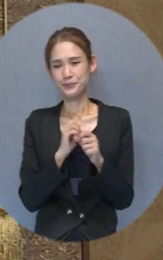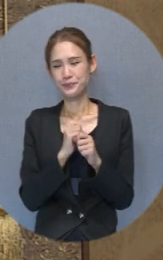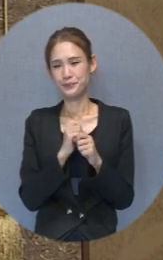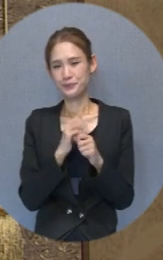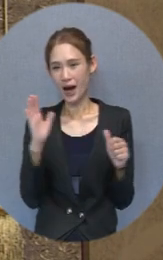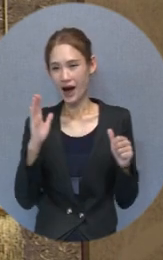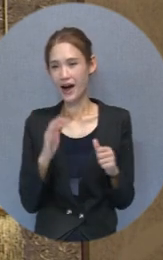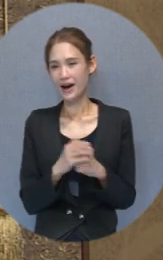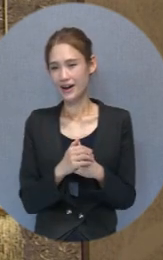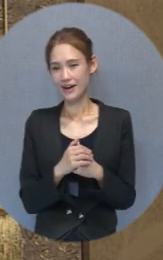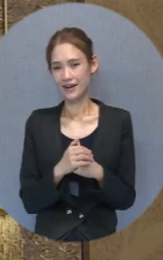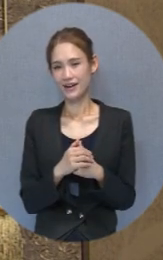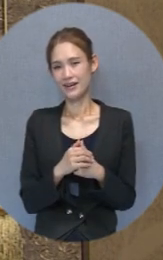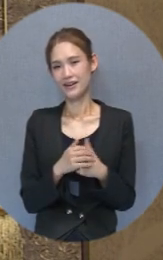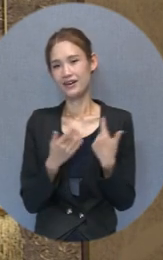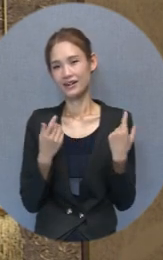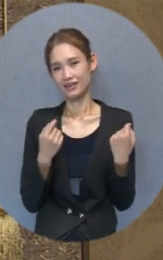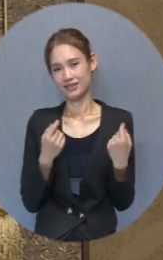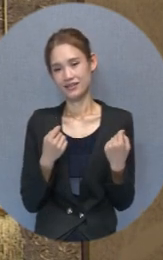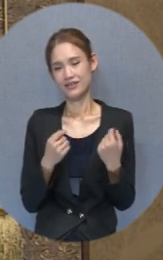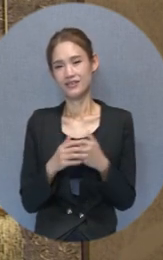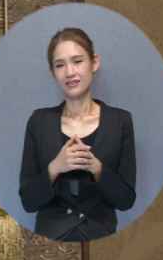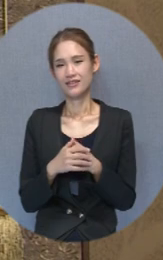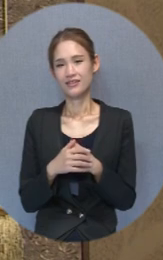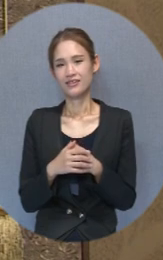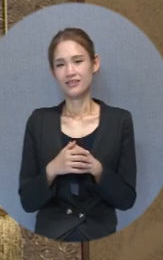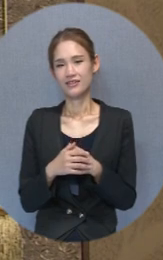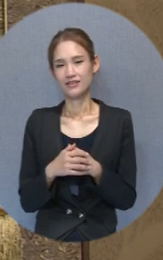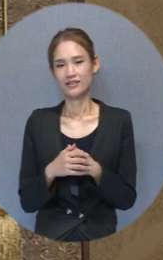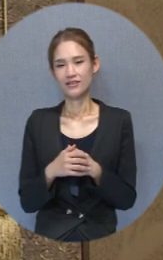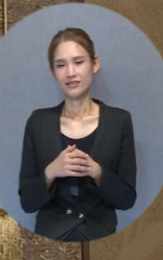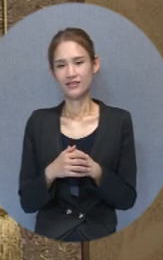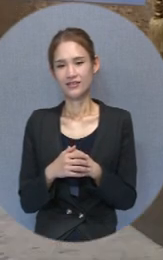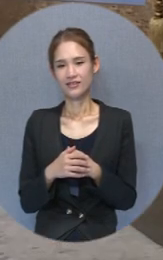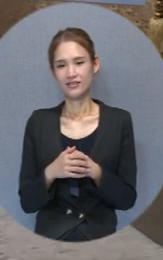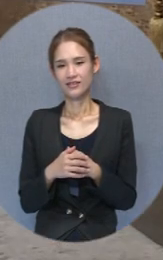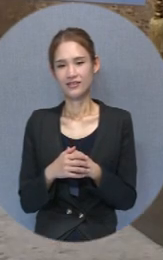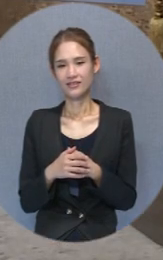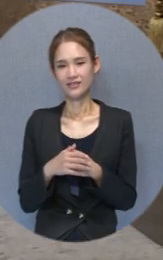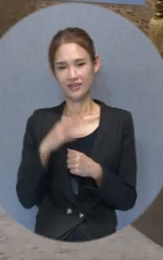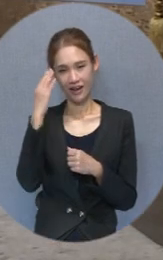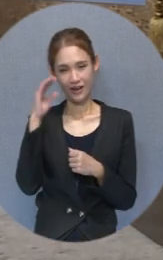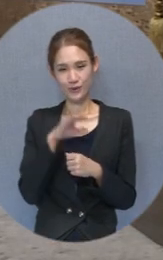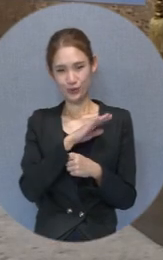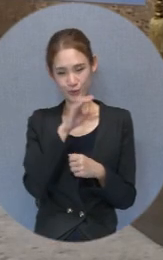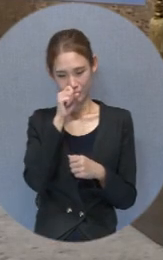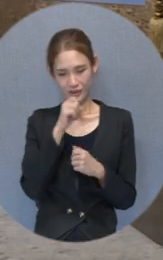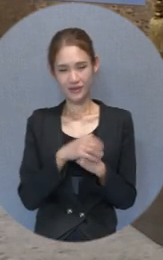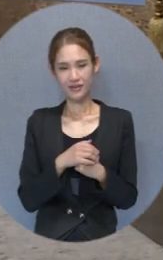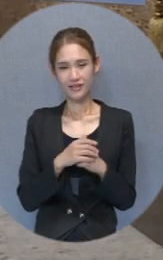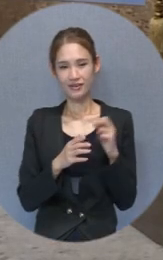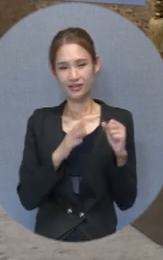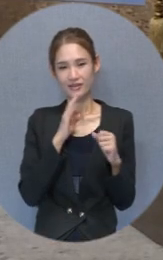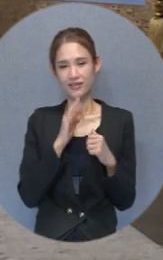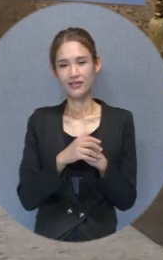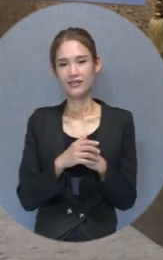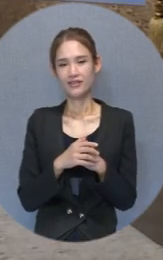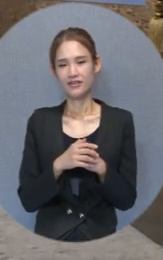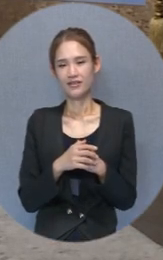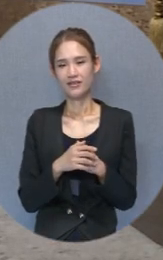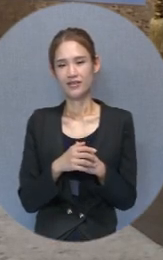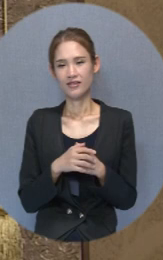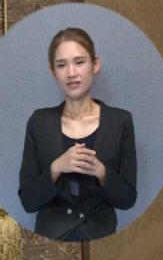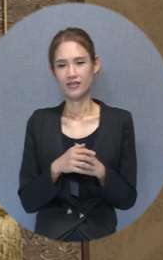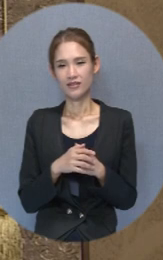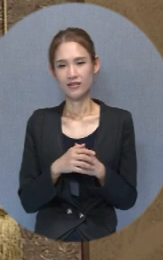왔는데. 와. 놓쳤다. 웬일이에요. 우리나라 네. 참 살기 좋은 나라. 네, 맞아요. 그게 없었으면은. 네.